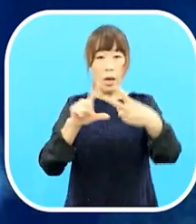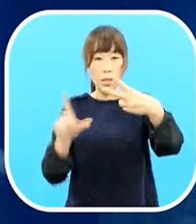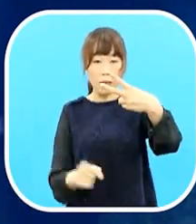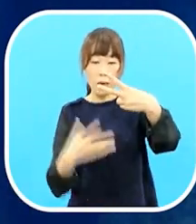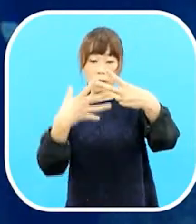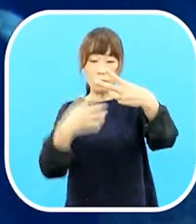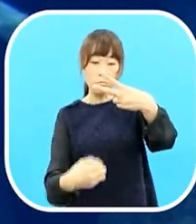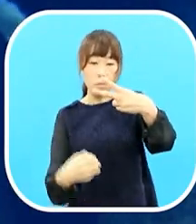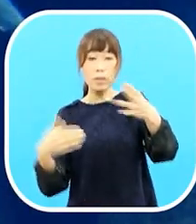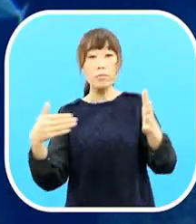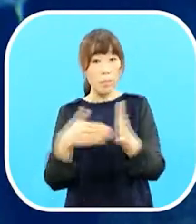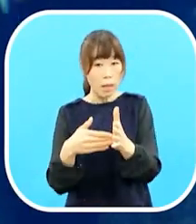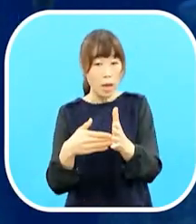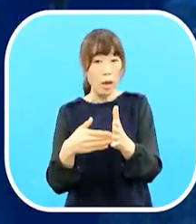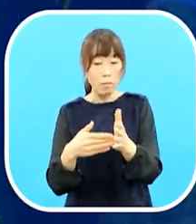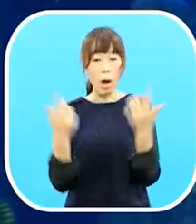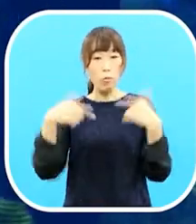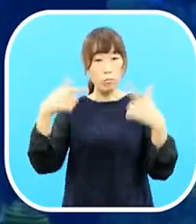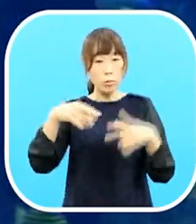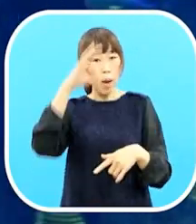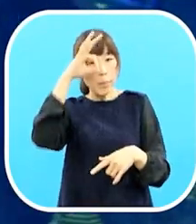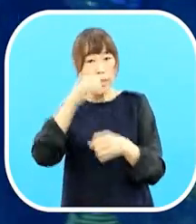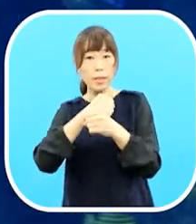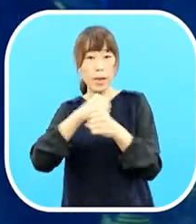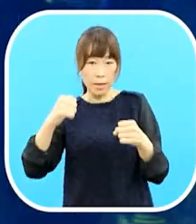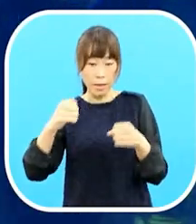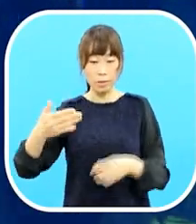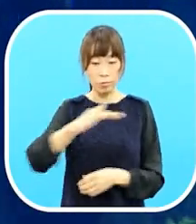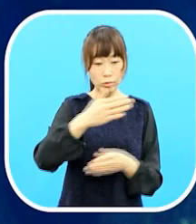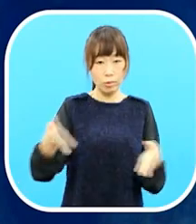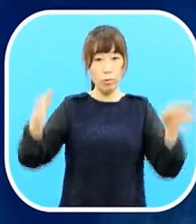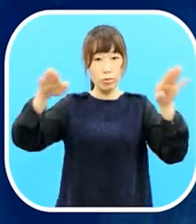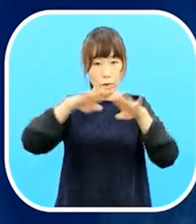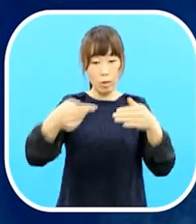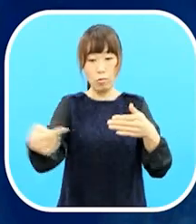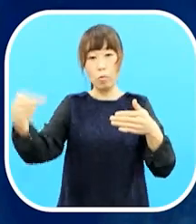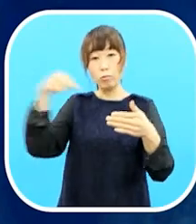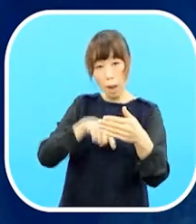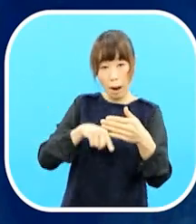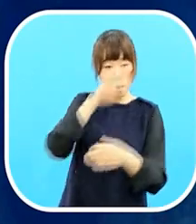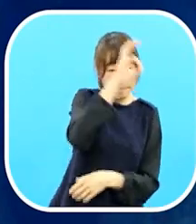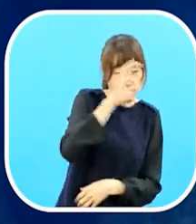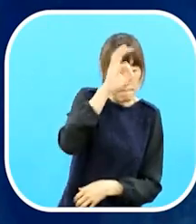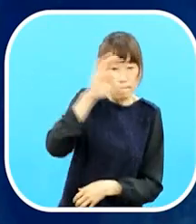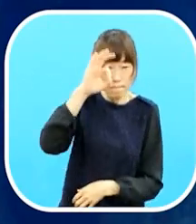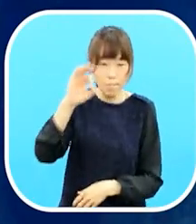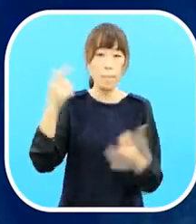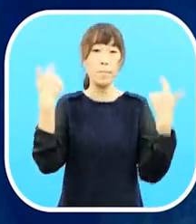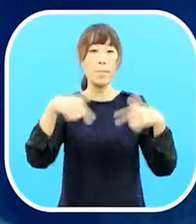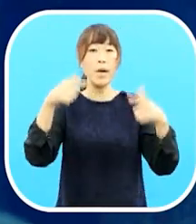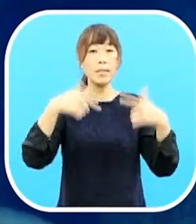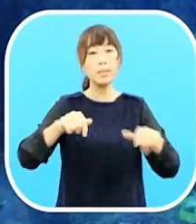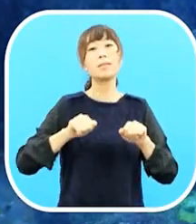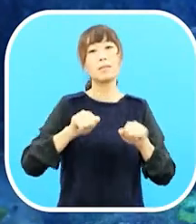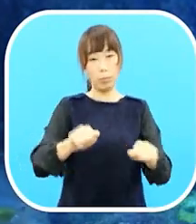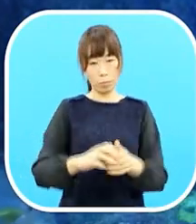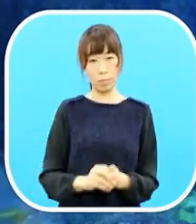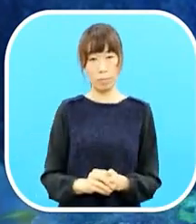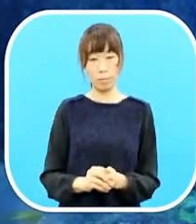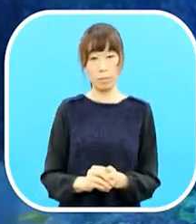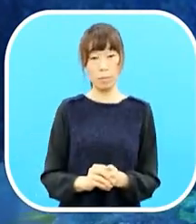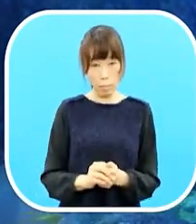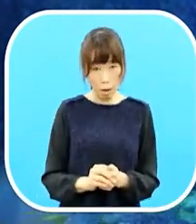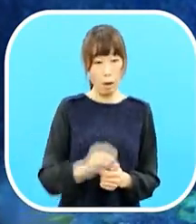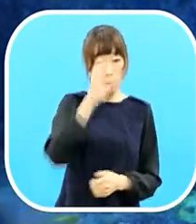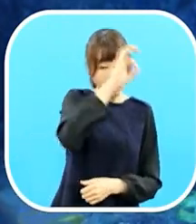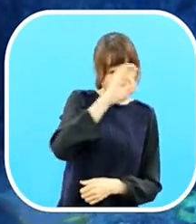普段見ることはできない水族館の裏側を見ることができるツアー、魚地ツアーを毎日開催しています。マチログさん、はい、